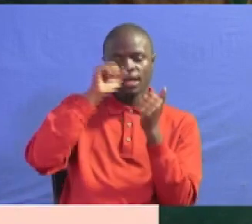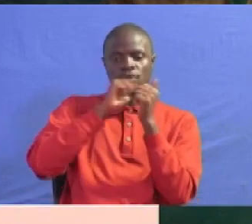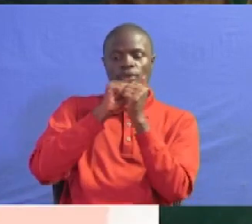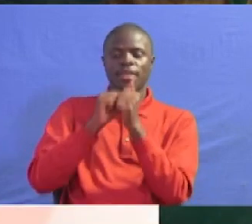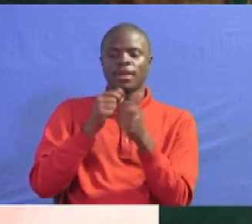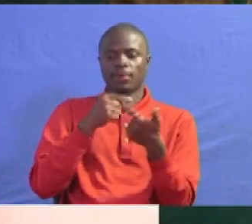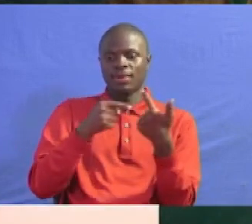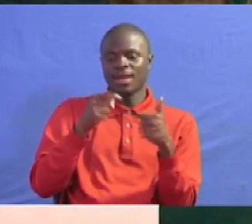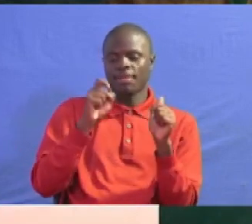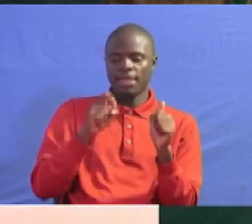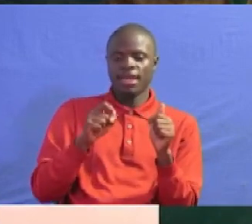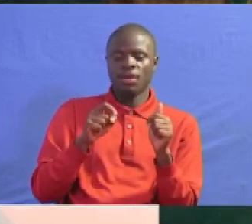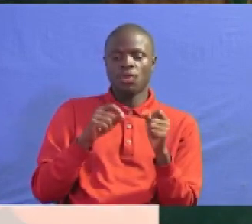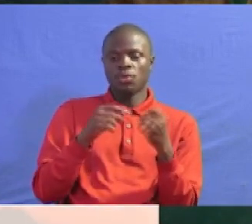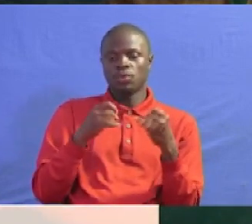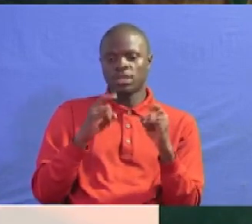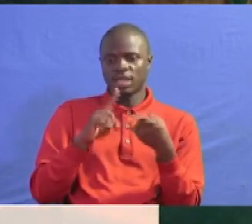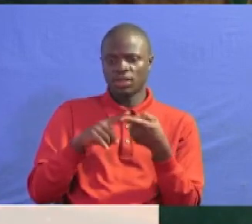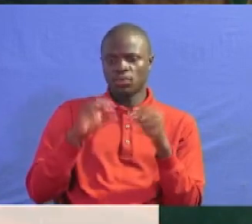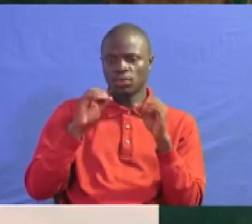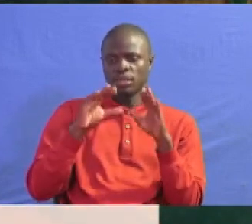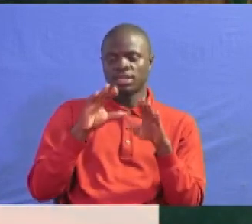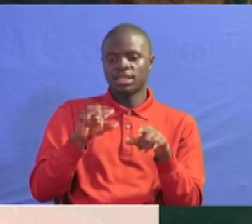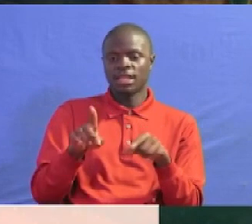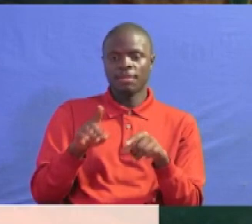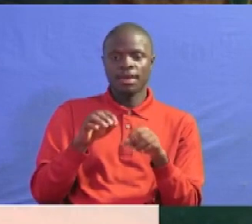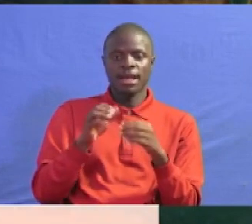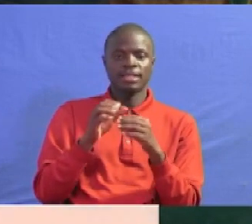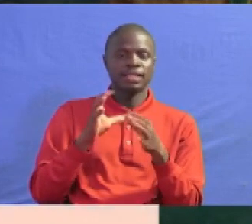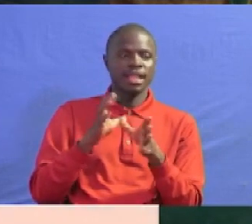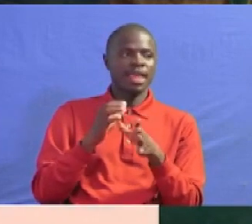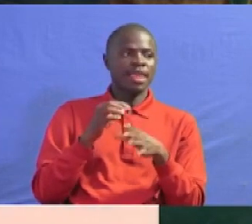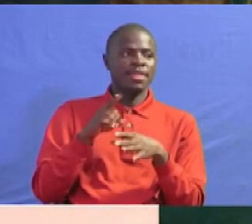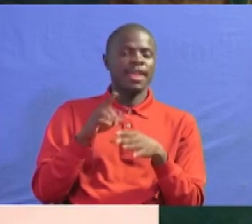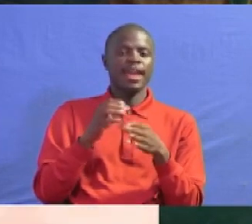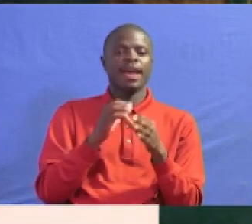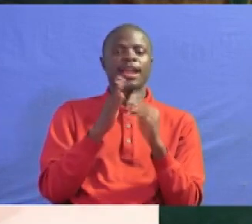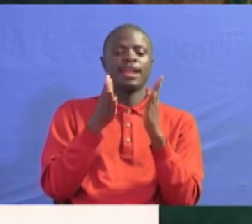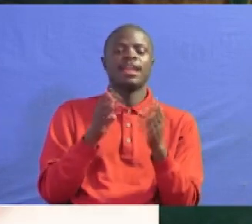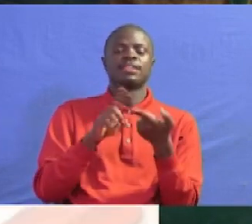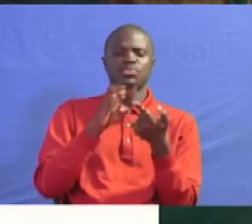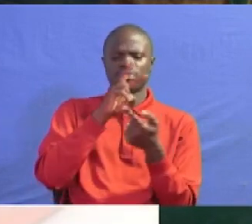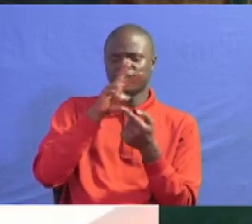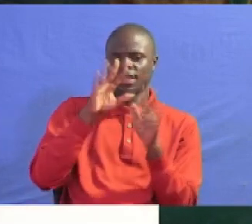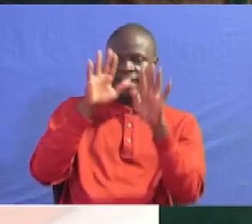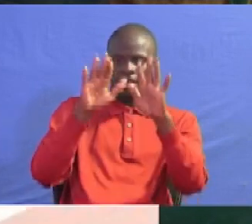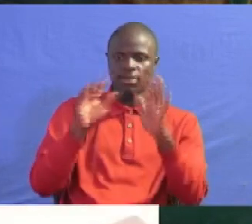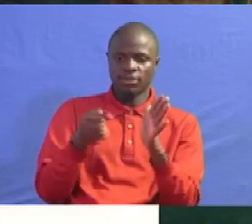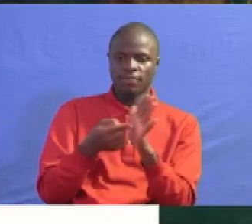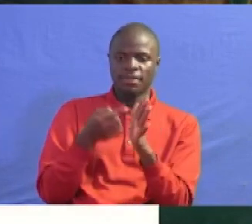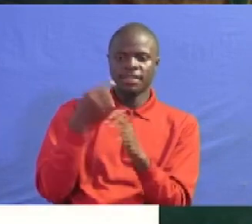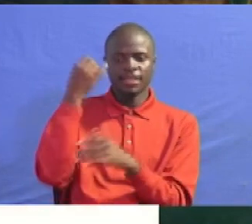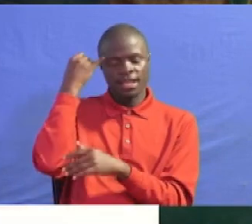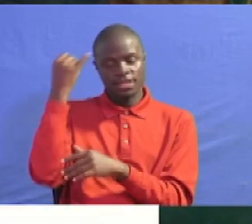tukikuja hapa huwa tunajaribu kuwaelezea, kuwasaidia kama viongozi wao, ili waone uzuri wa hiyo mambo, na wengi wao